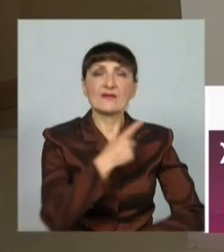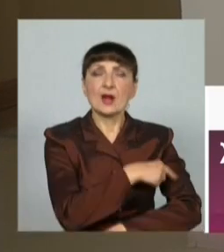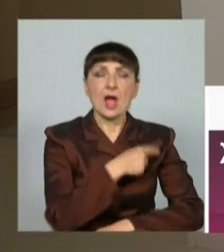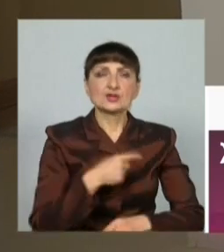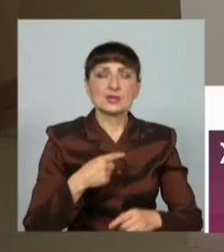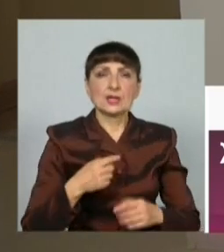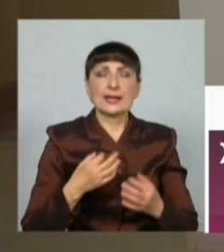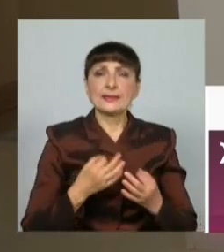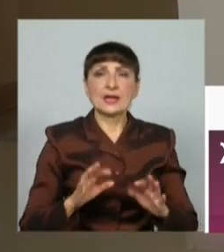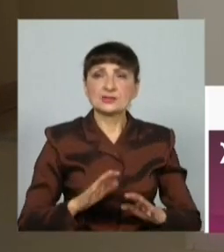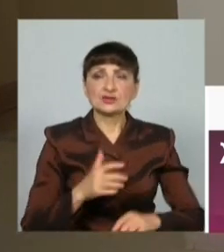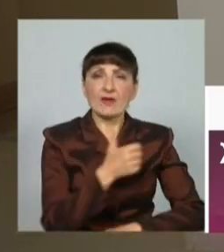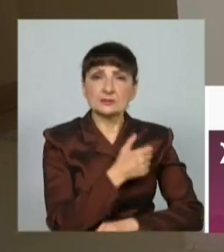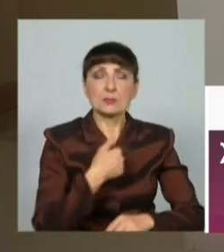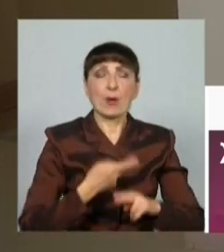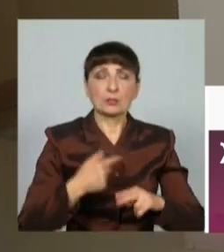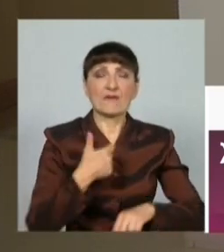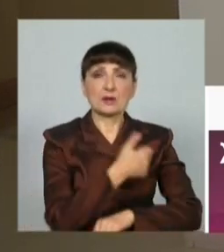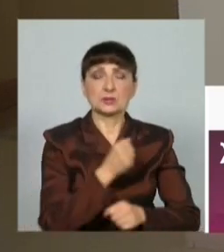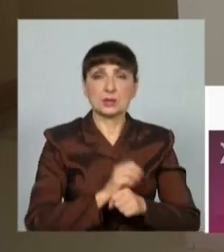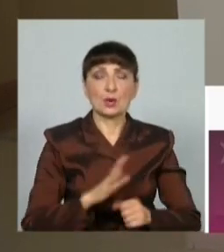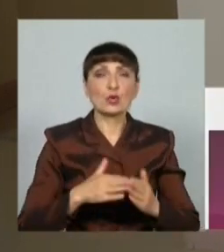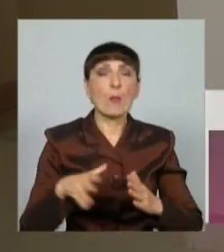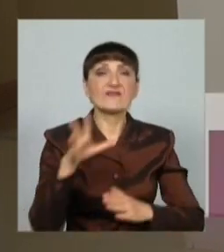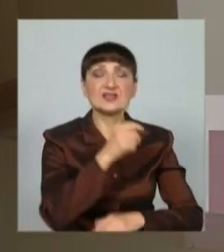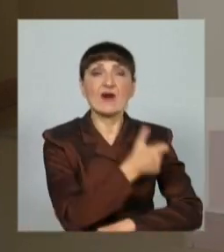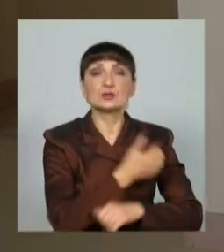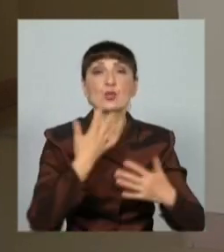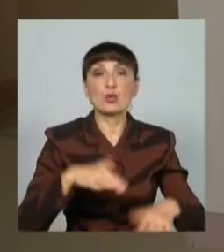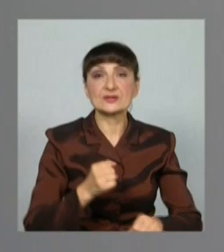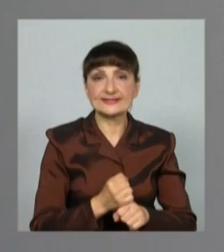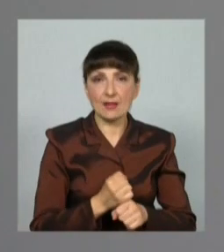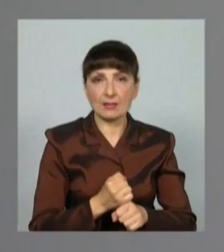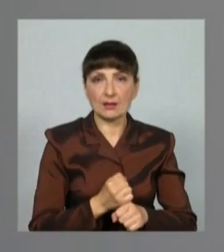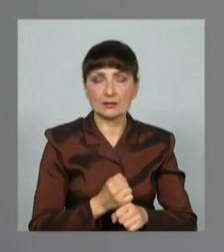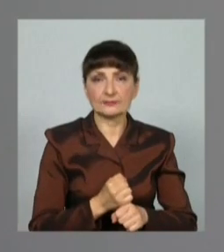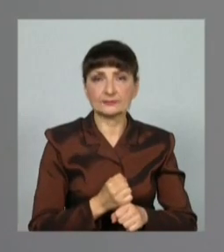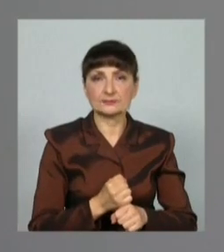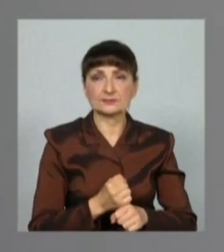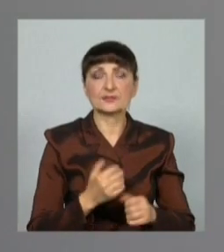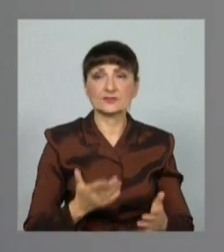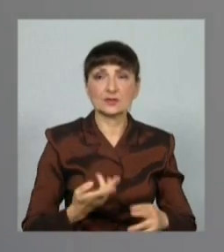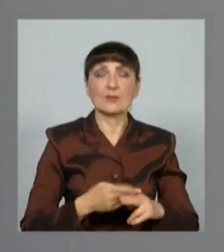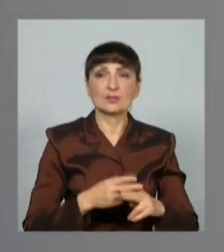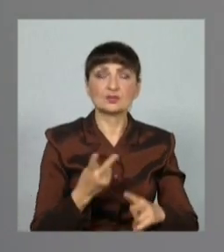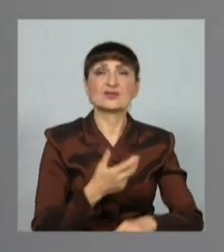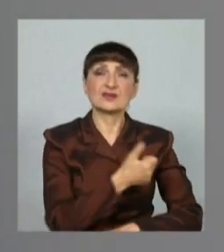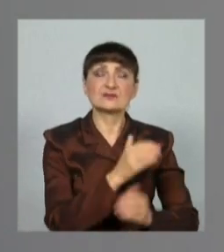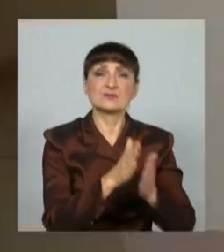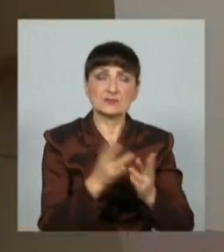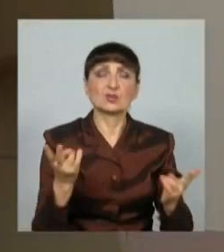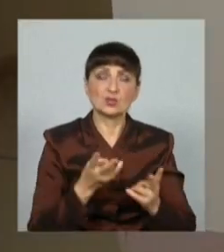разрешила. Я поэтому не вакцинировалась. Дома все вакцинировались. Поставлю вакцинацию, потому что